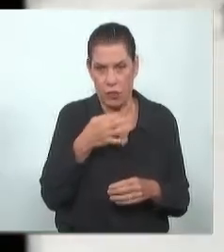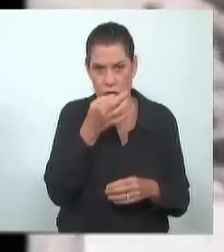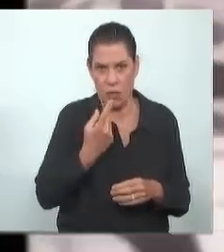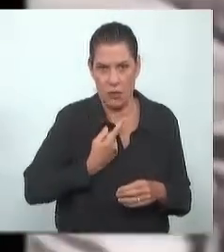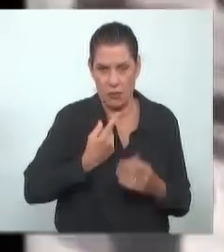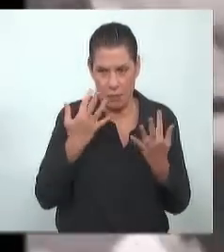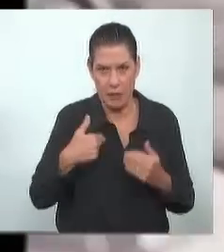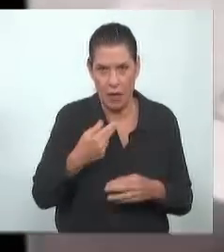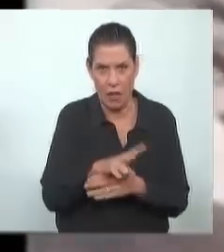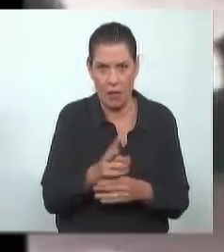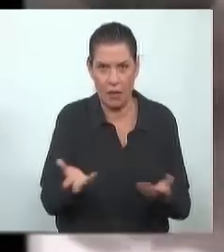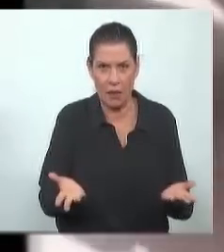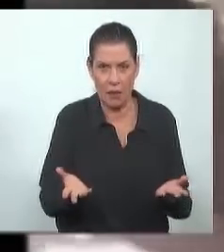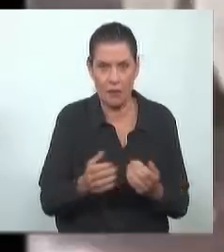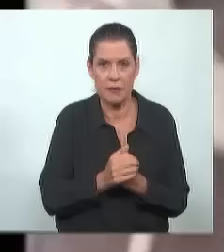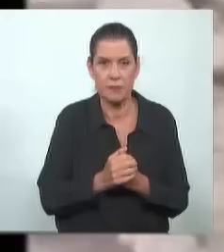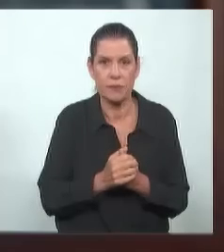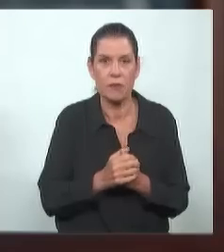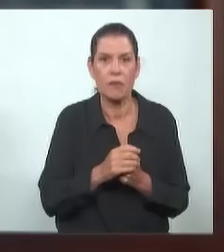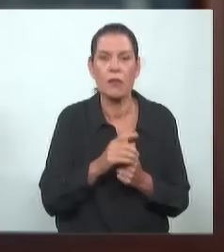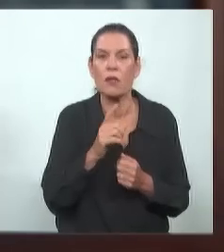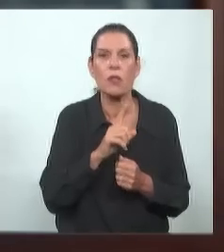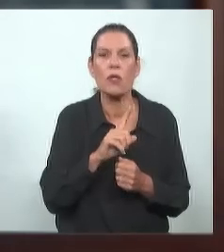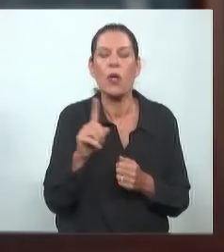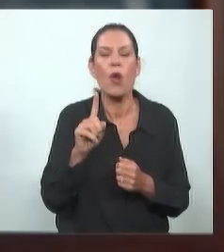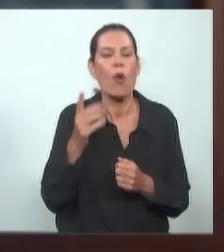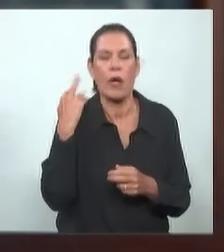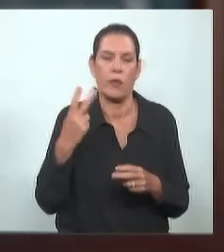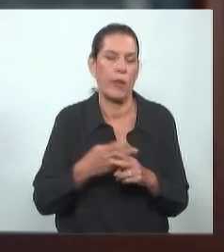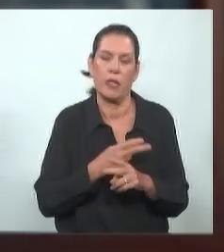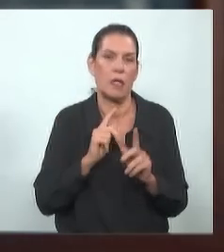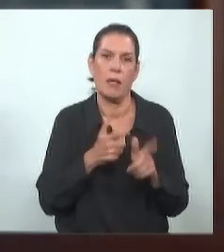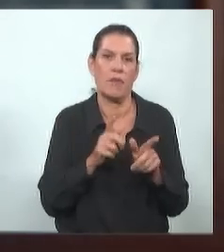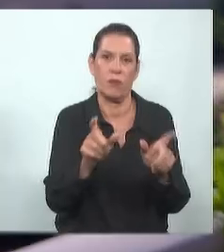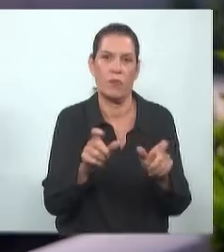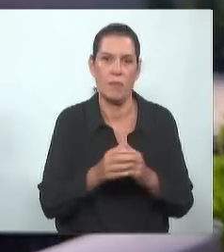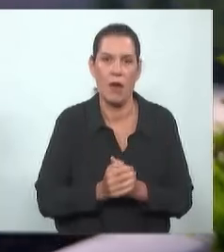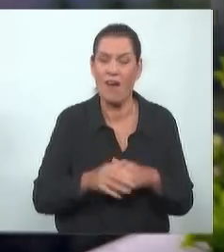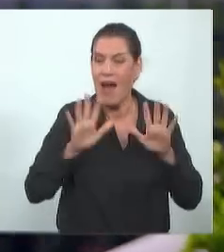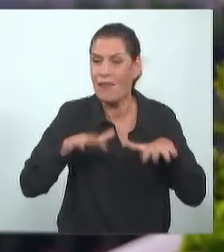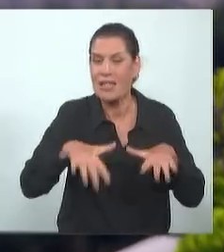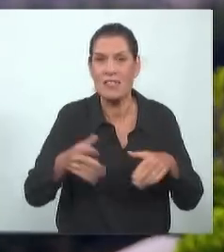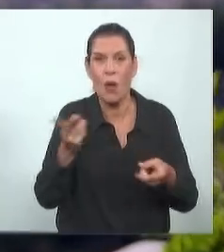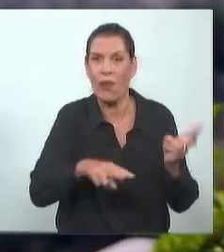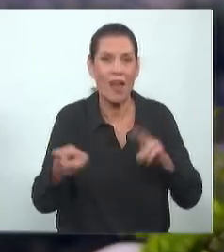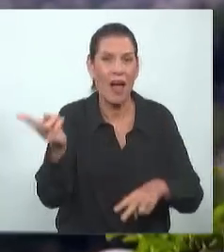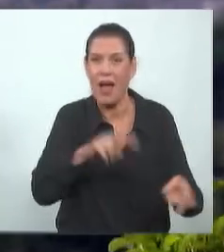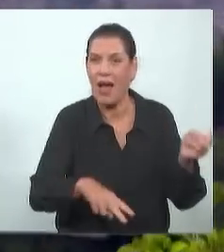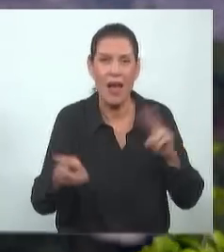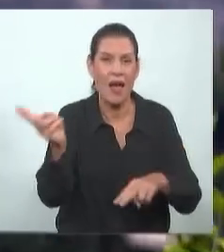גם לא רגילים לקרבות בלימה. עשרות הרוגים. וכל החטיבה, החטיבה הלכה. צביקה מדבר